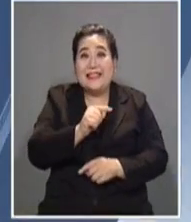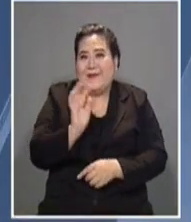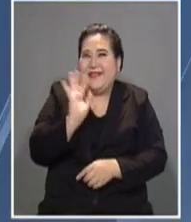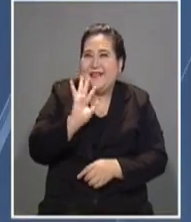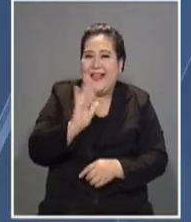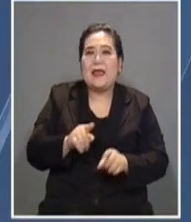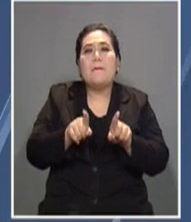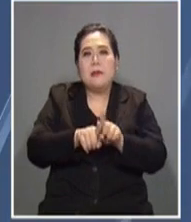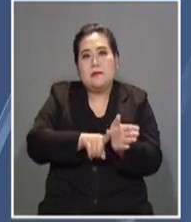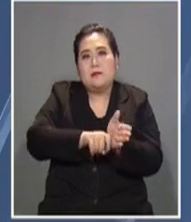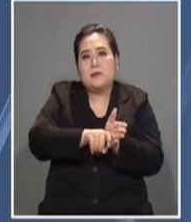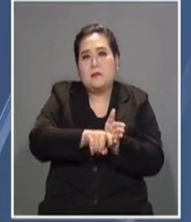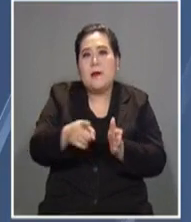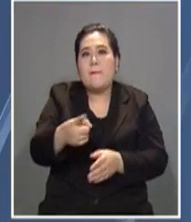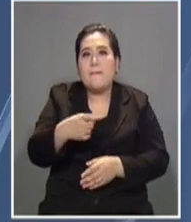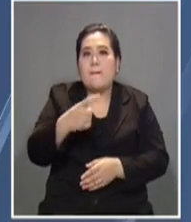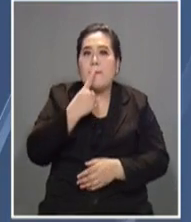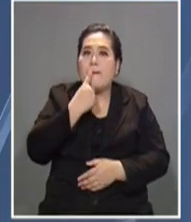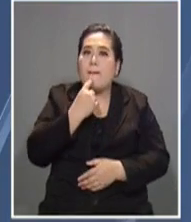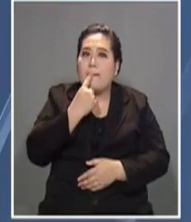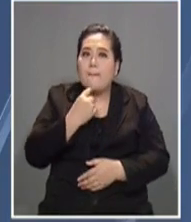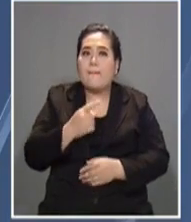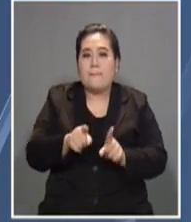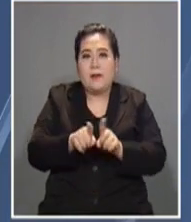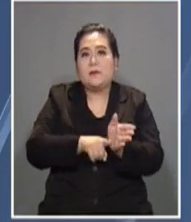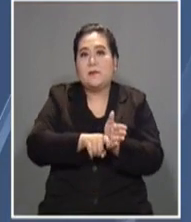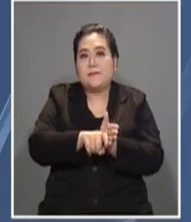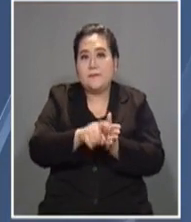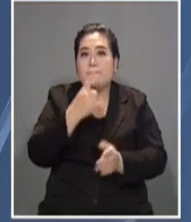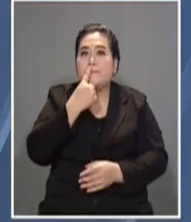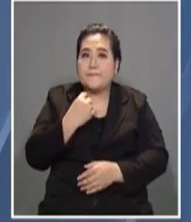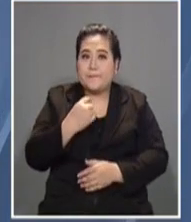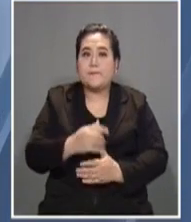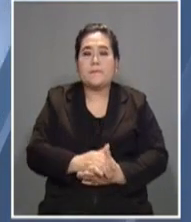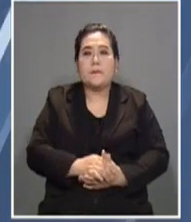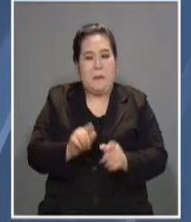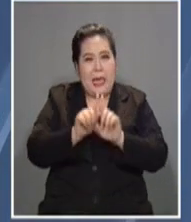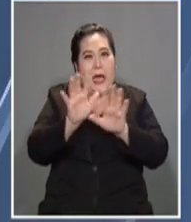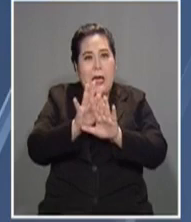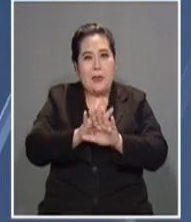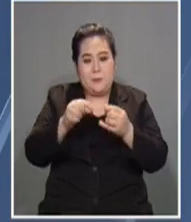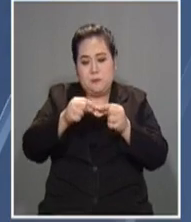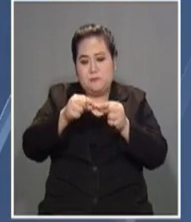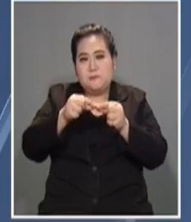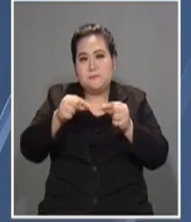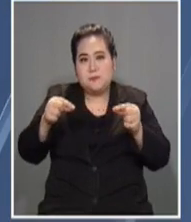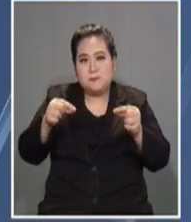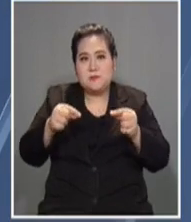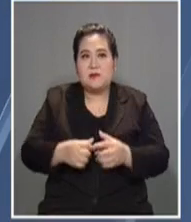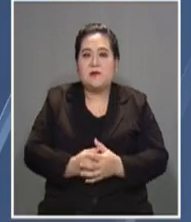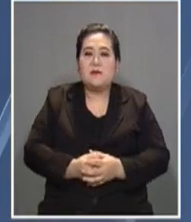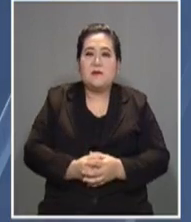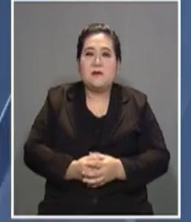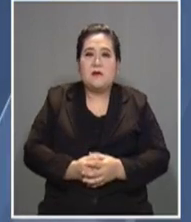ะคล้ายๆไส้เดือนตัวแก่ของมันนะ โอ้เหรอใหญ่ใหญ่อย ่ างงี้เลยอ่ ะตัวแก่จะน่าจะคล้ายๆไส้เดือนนะครับไม่รู้หน้ามันอยู่ตรงไหนเนี่ยนะ